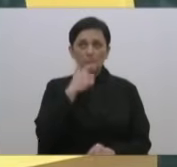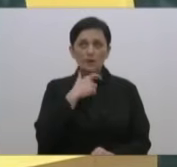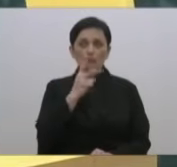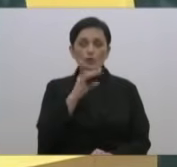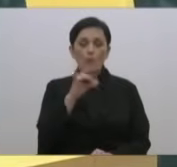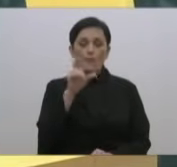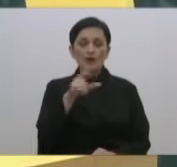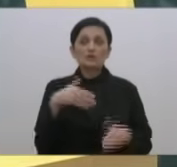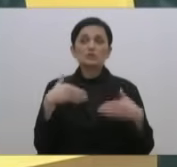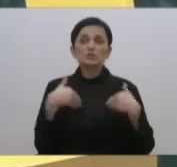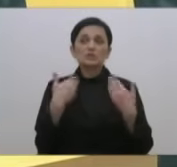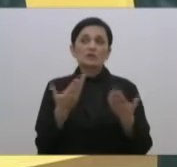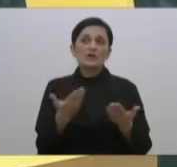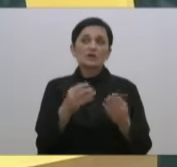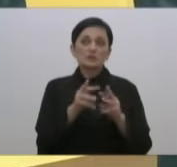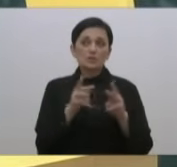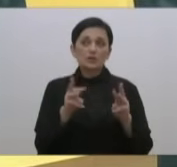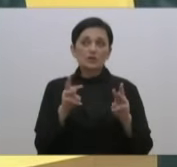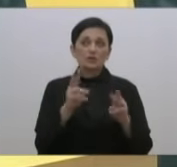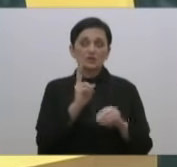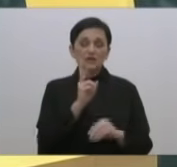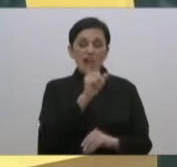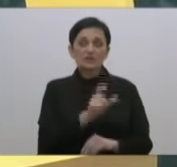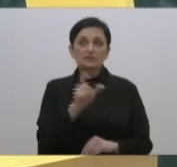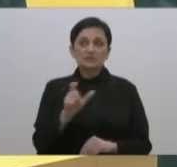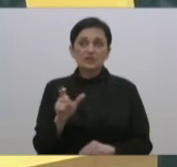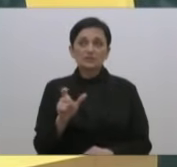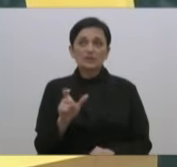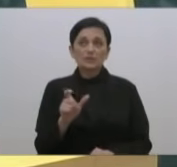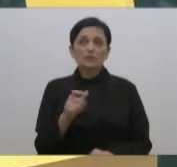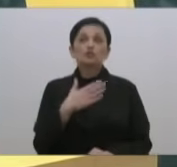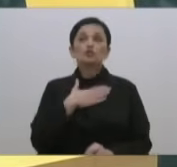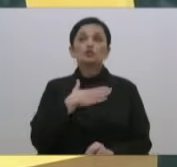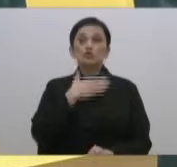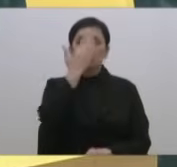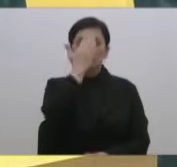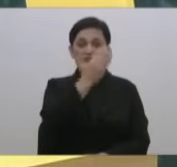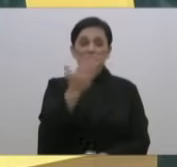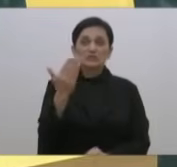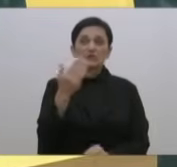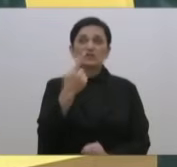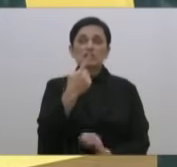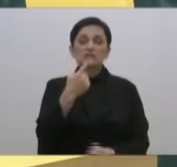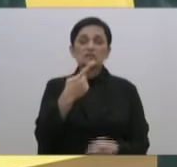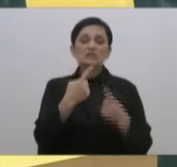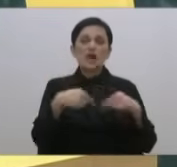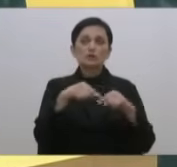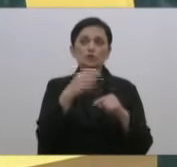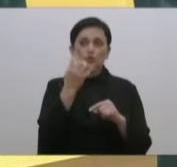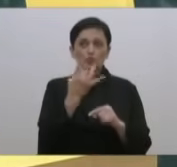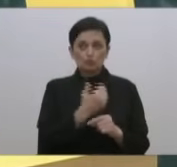ბატონ ირაკლი კობახიძეს, მივესალმები მინისტრობის კანდიდატებს. ჩვენ საზოგადოებას კიდევ